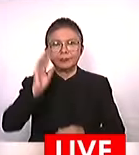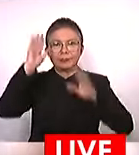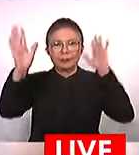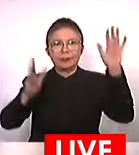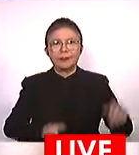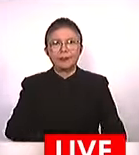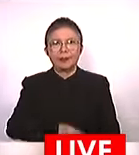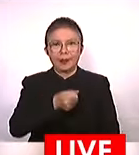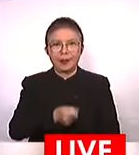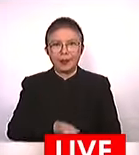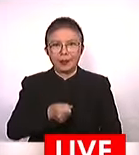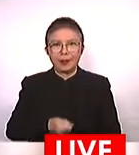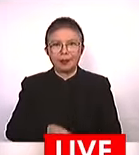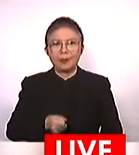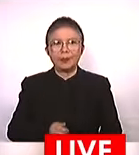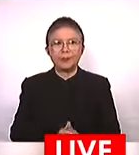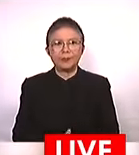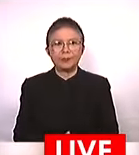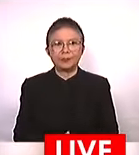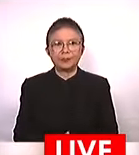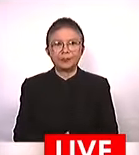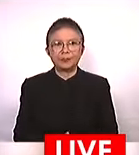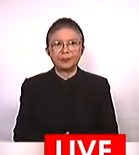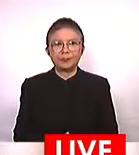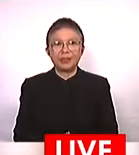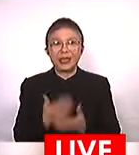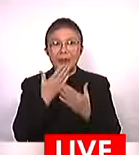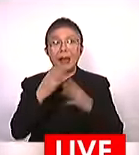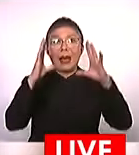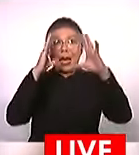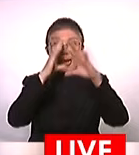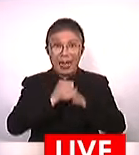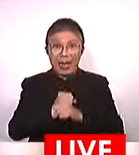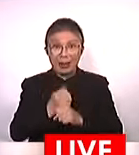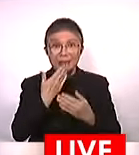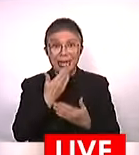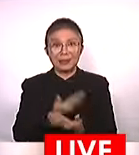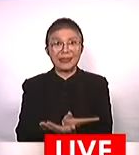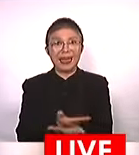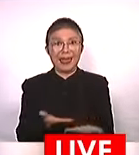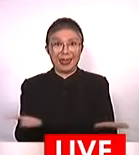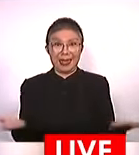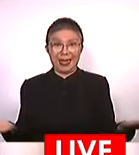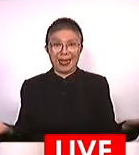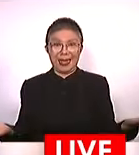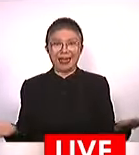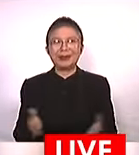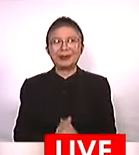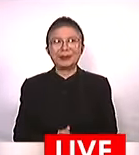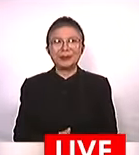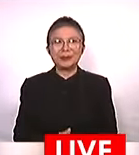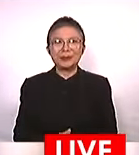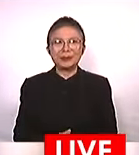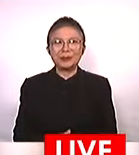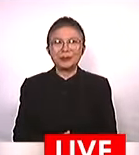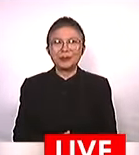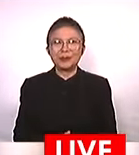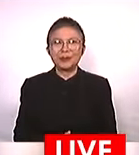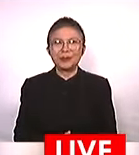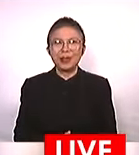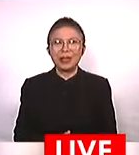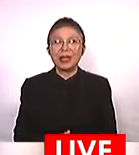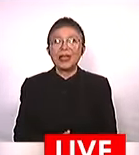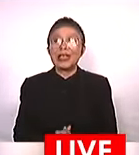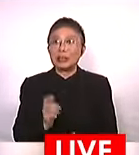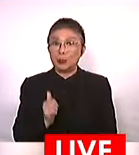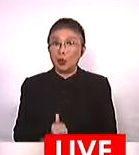asalamualaikum warahmatullahi wabarakatuh waam Selamat malam Salam sejahtera untuk kita semua